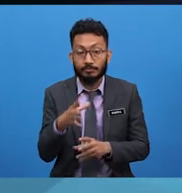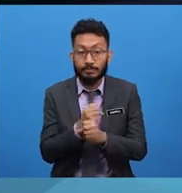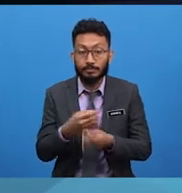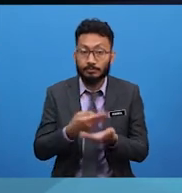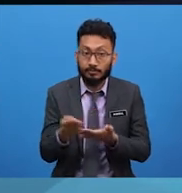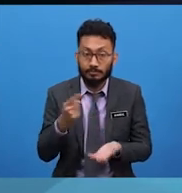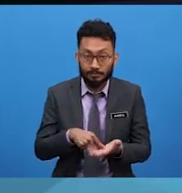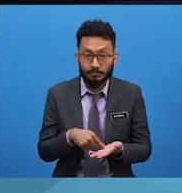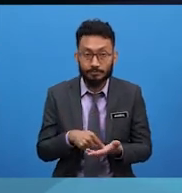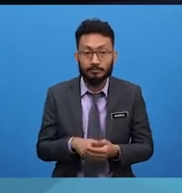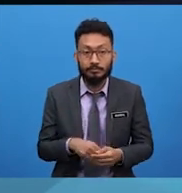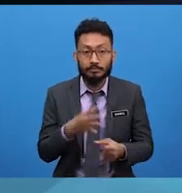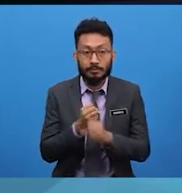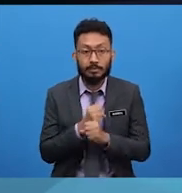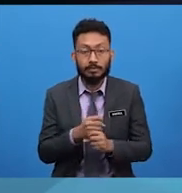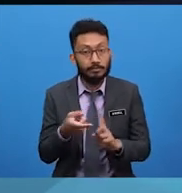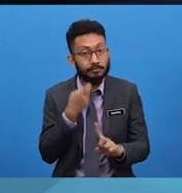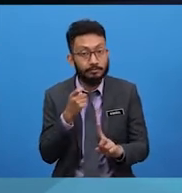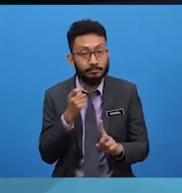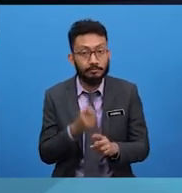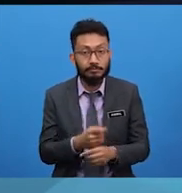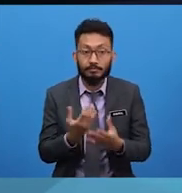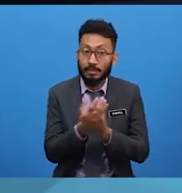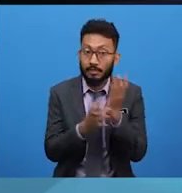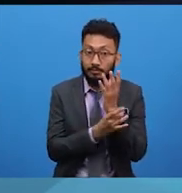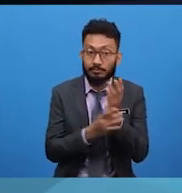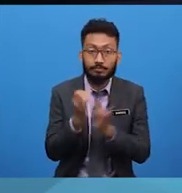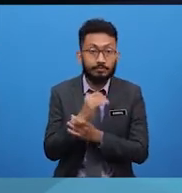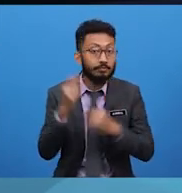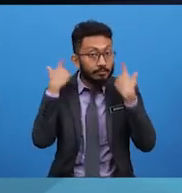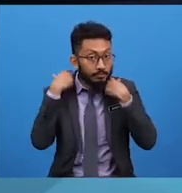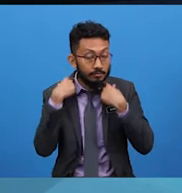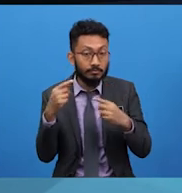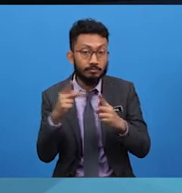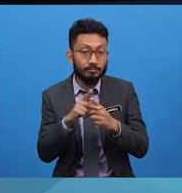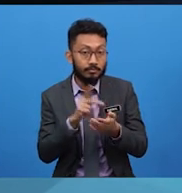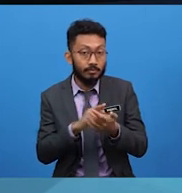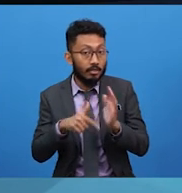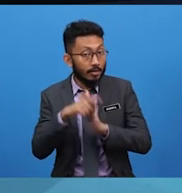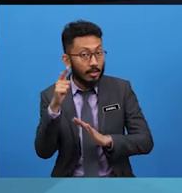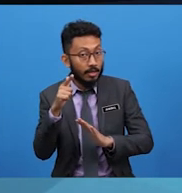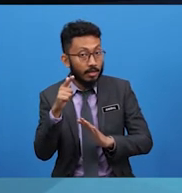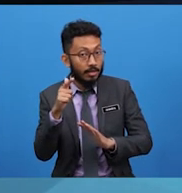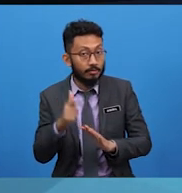ambil ukuran dari tulang tengkuk ke paras labuh yang dikehendaki.